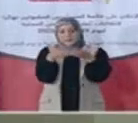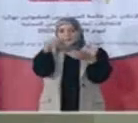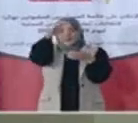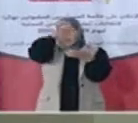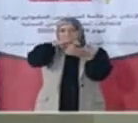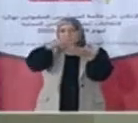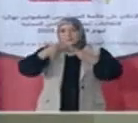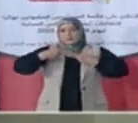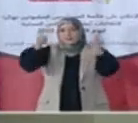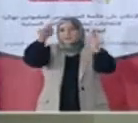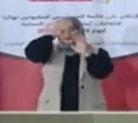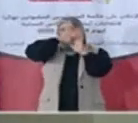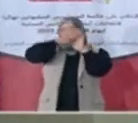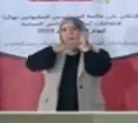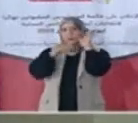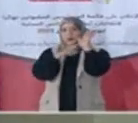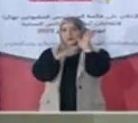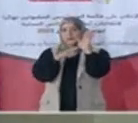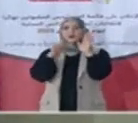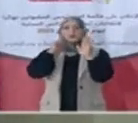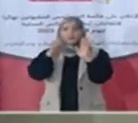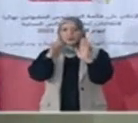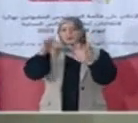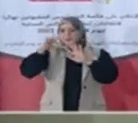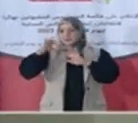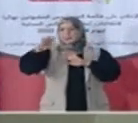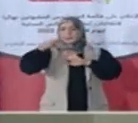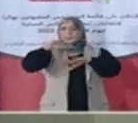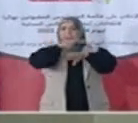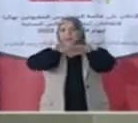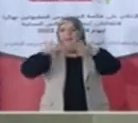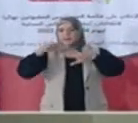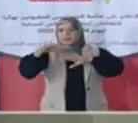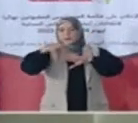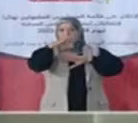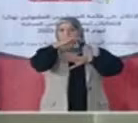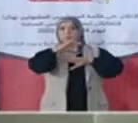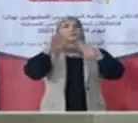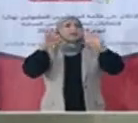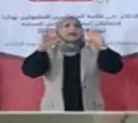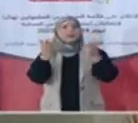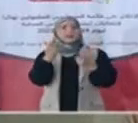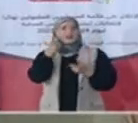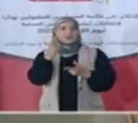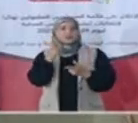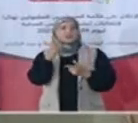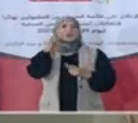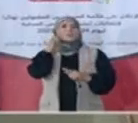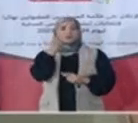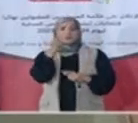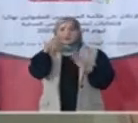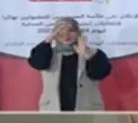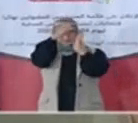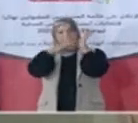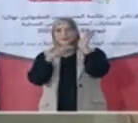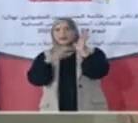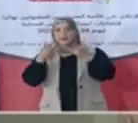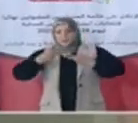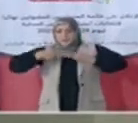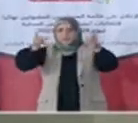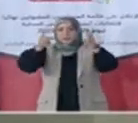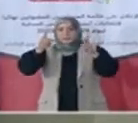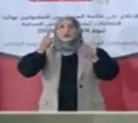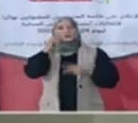جدول يحدد الأسقف لكل عمادة، يعني كل مترشح إن شاء الله توا كيف يهبط الجدول نتاع الهيئة مش يتم نشره في كل